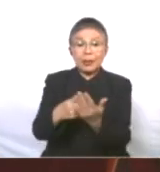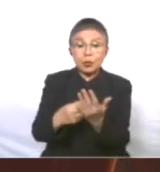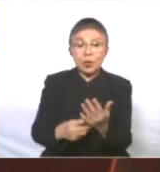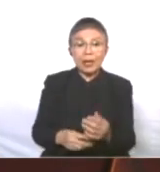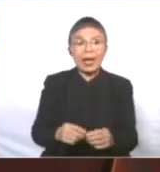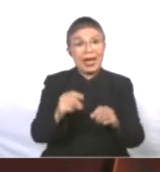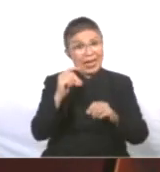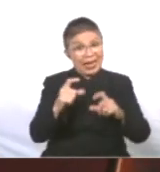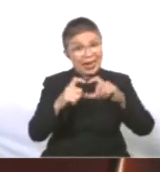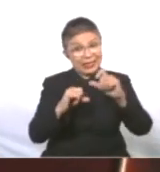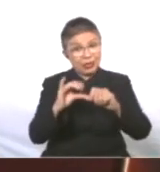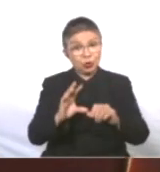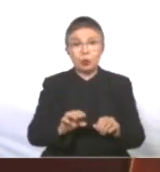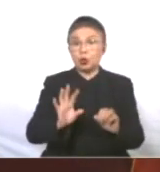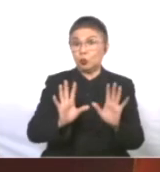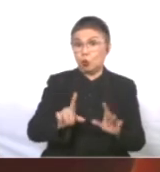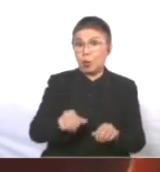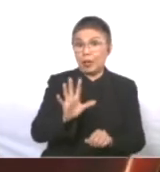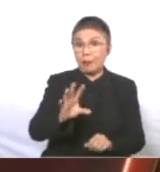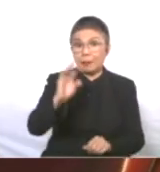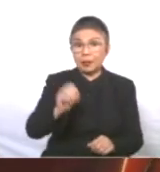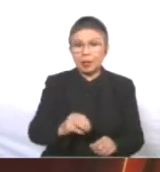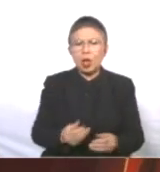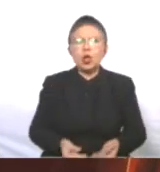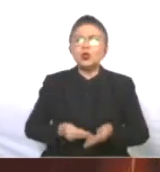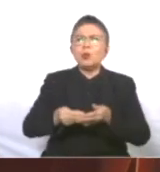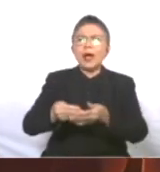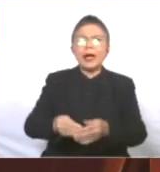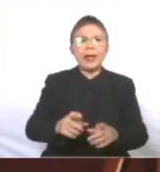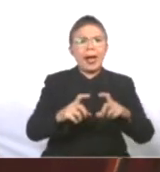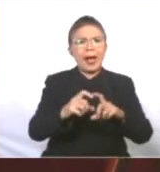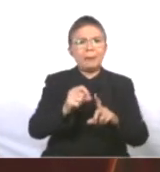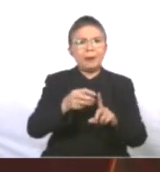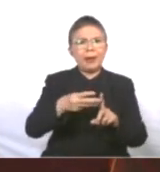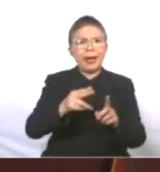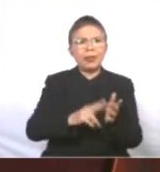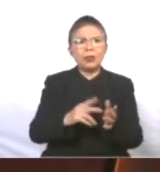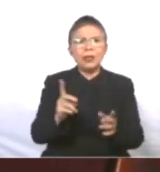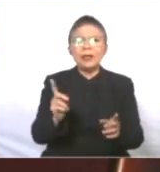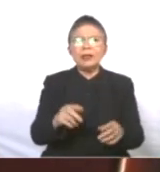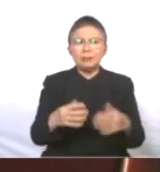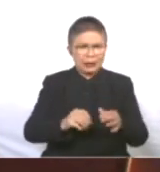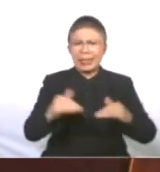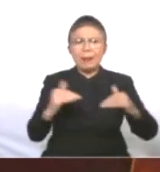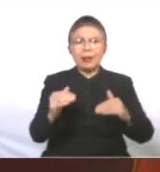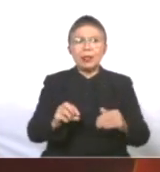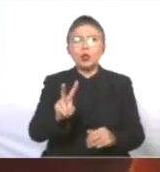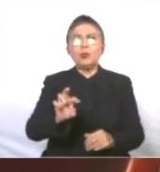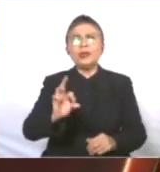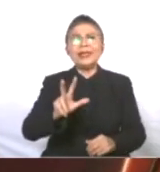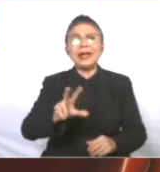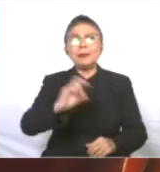hanya 10,5, sumbangan terhadap APBN itu 20%. Saya ingin tanya, 23% itu dari apa? 23% dari